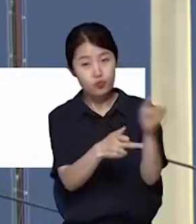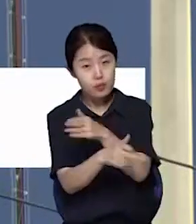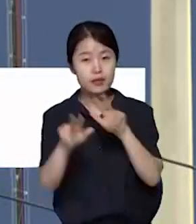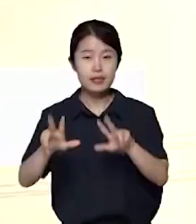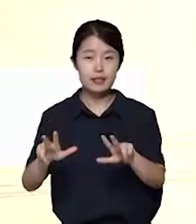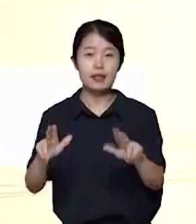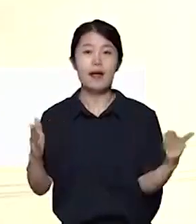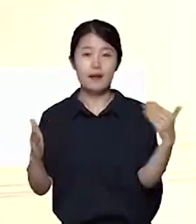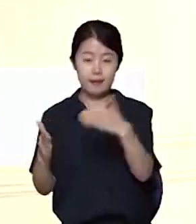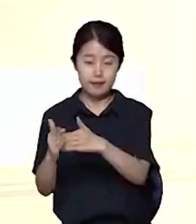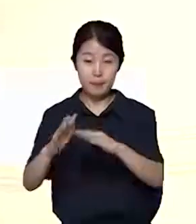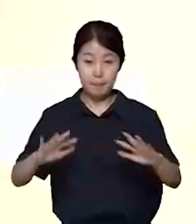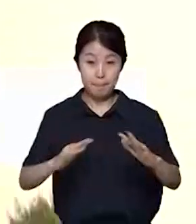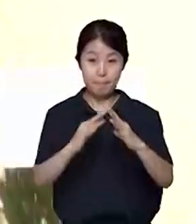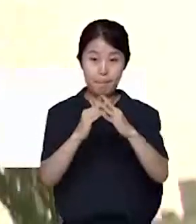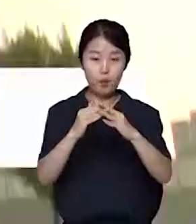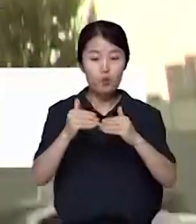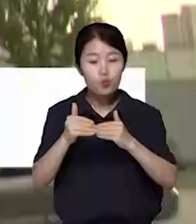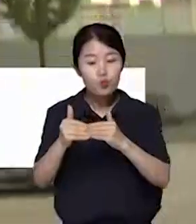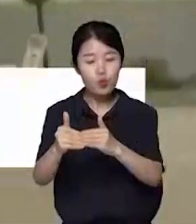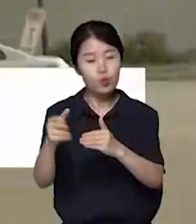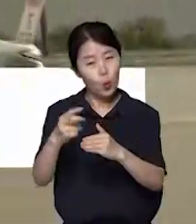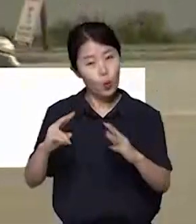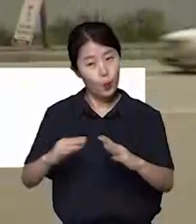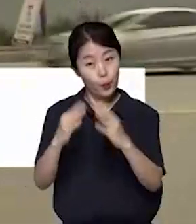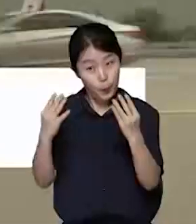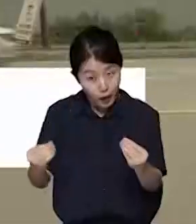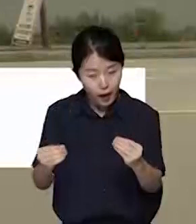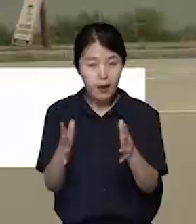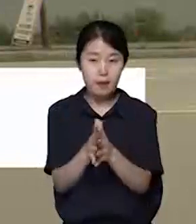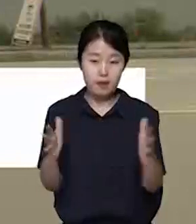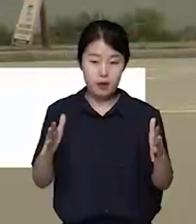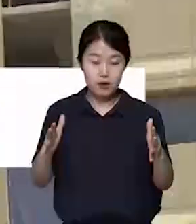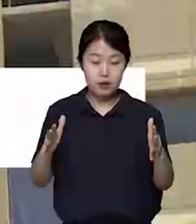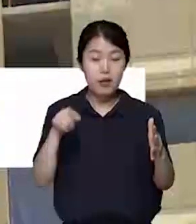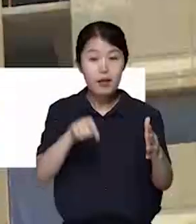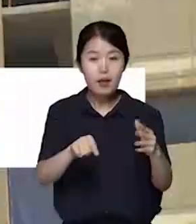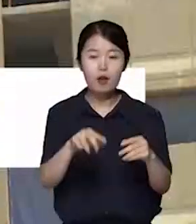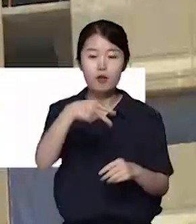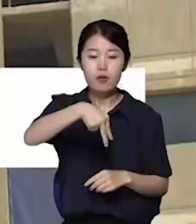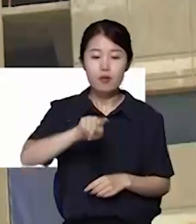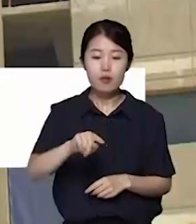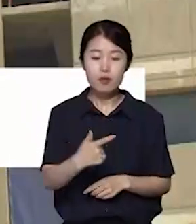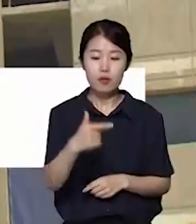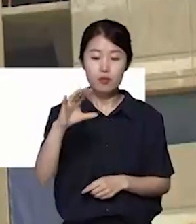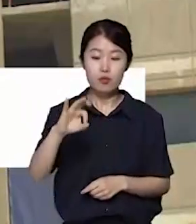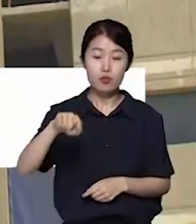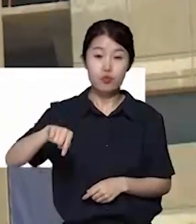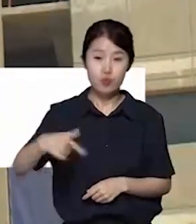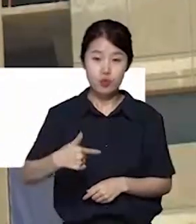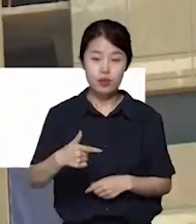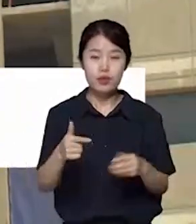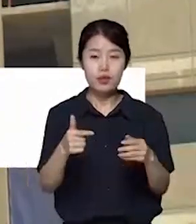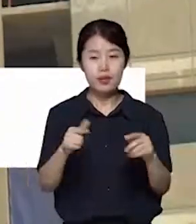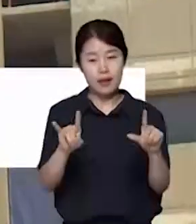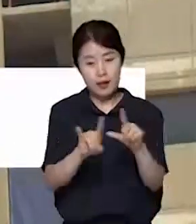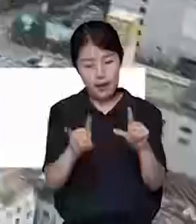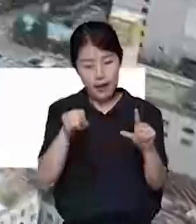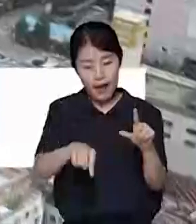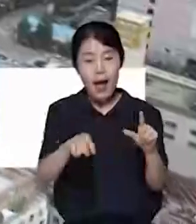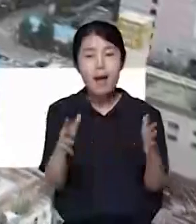현재까지 준공됐거나 공사가 진행 중인 아파트 가운데 선운지구 LH 한 곳에서만 무량판 구조가